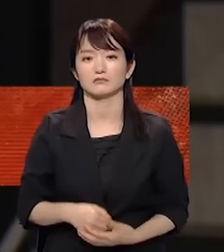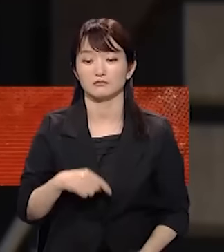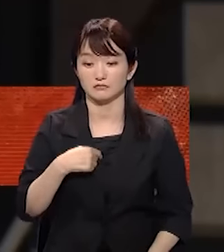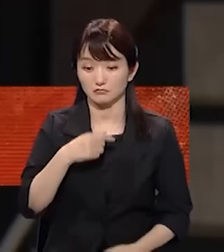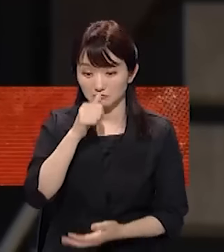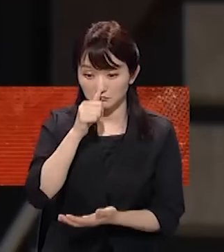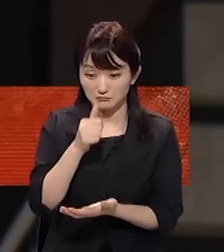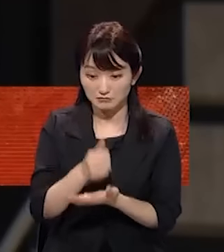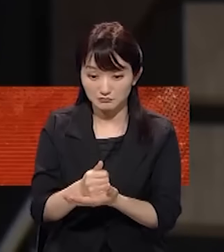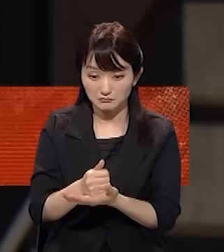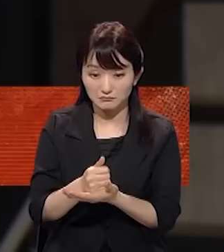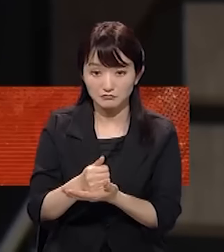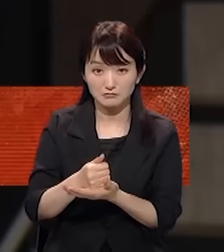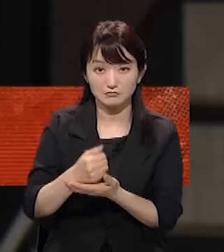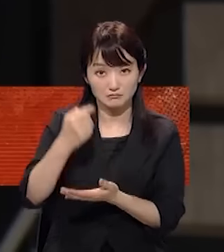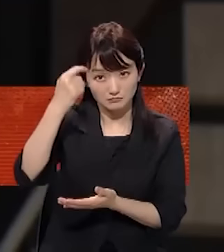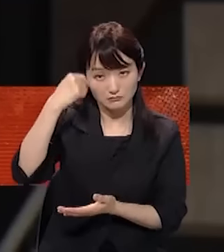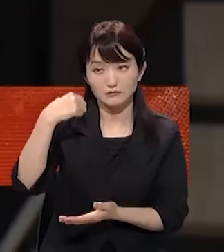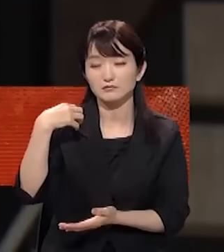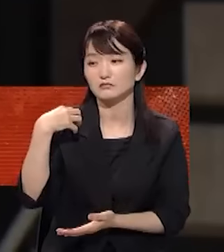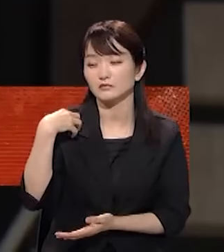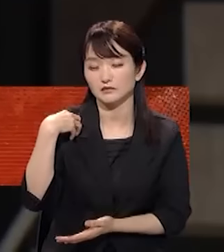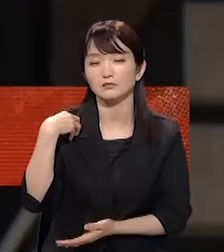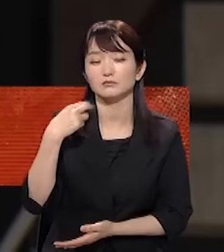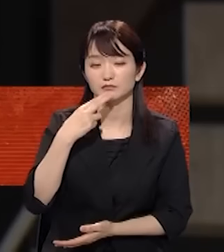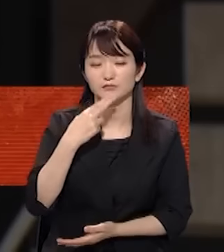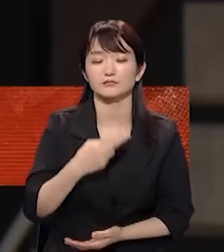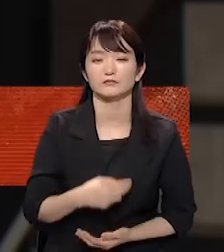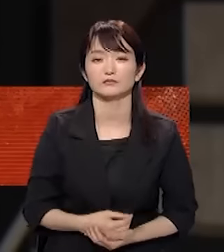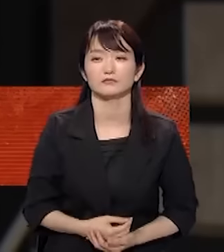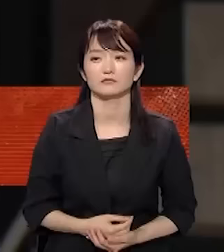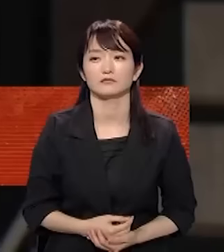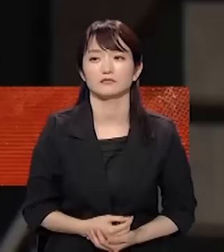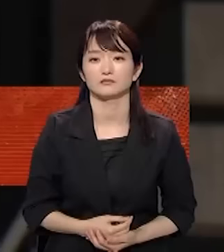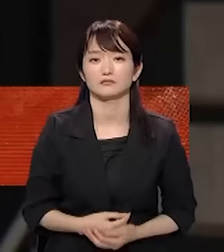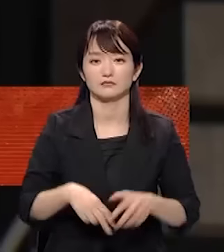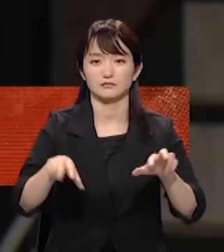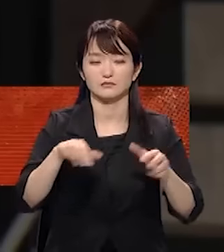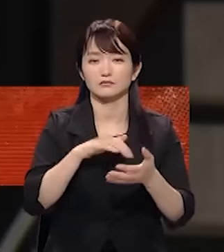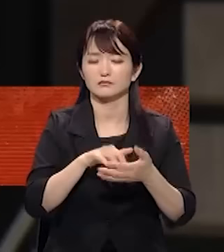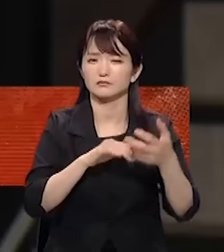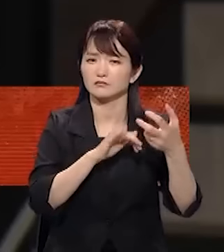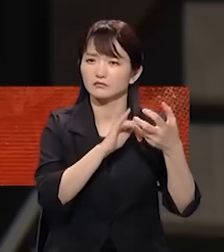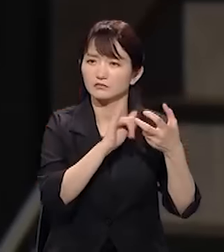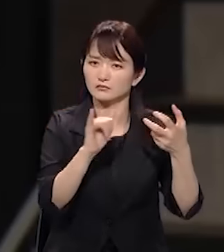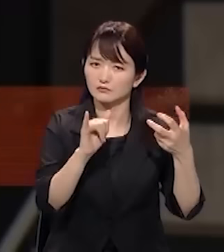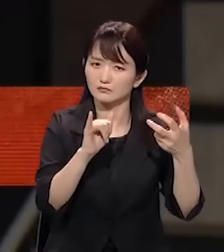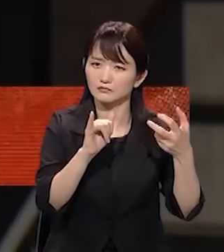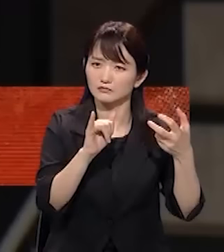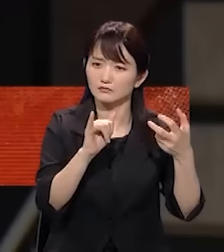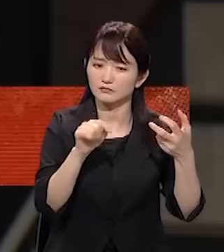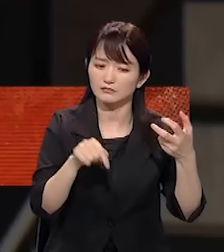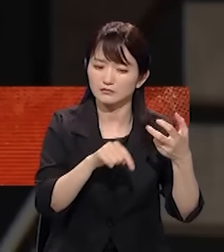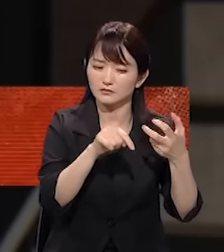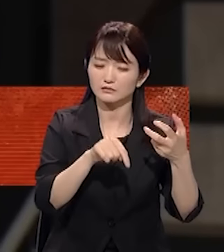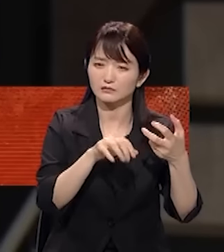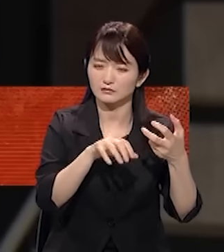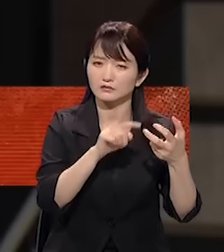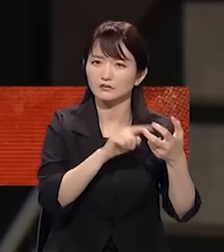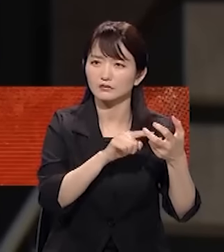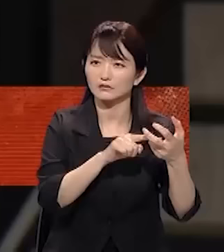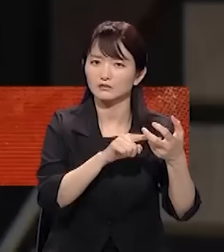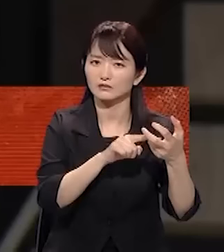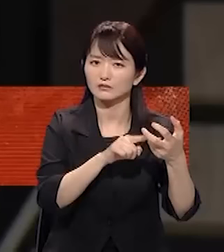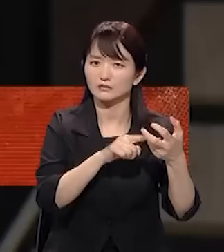죄책감을 중화시키는 그런 것도 있을 수 있습니다 그래서 지금 현 이제 한 70명 정도가 그 안에 있는 사람들이라고 하는 데 뭐